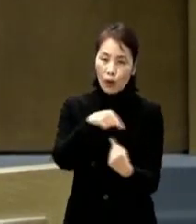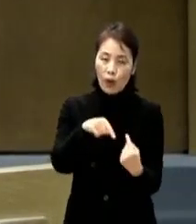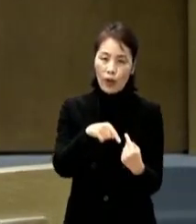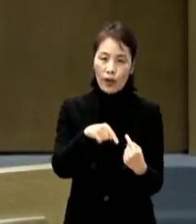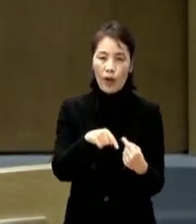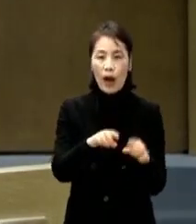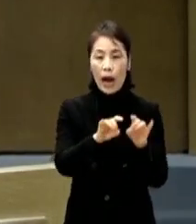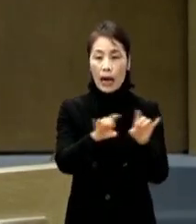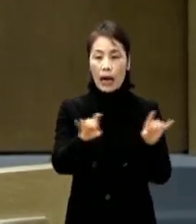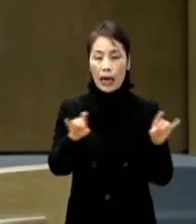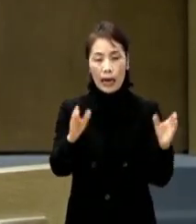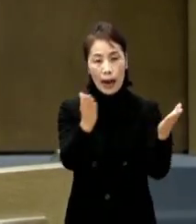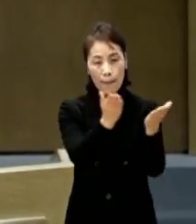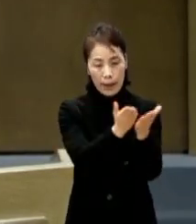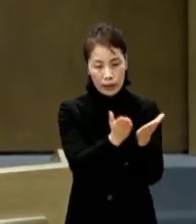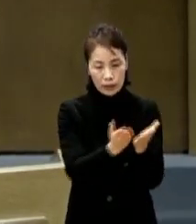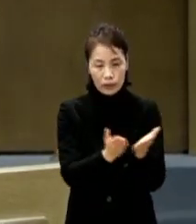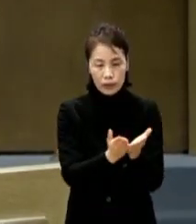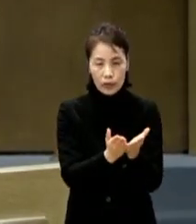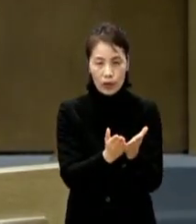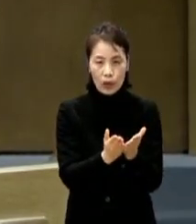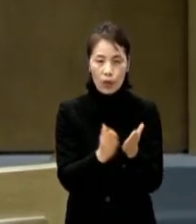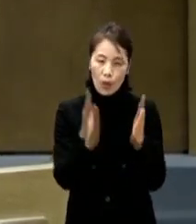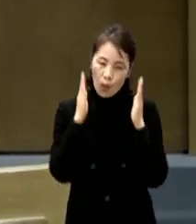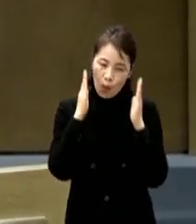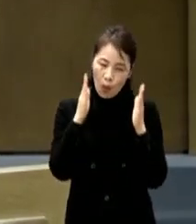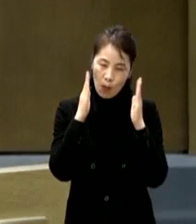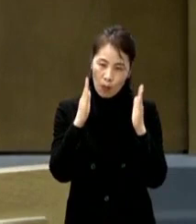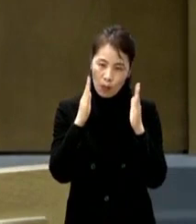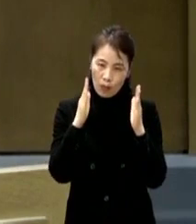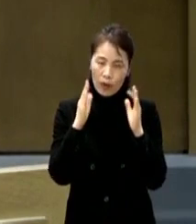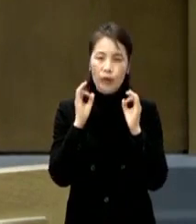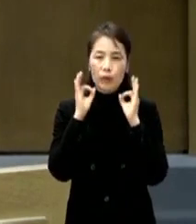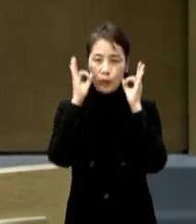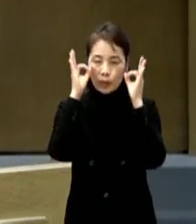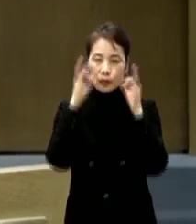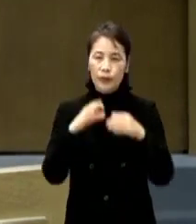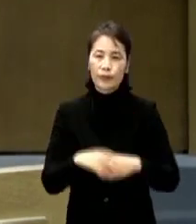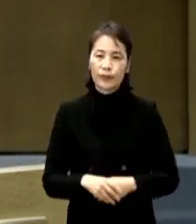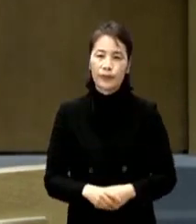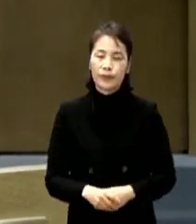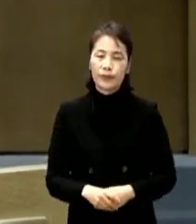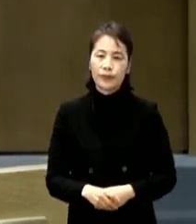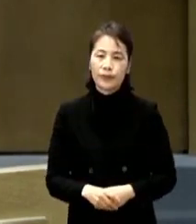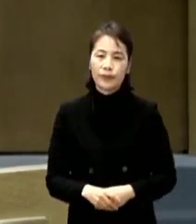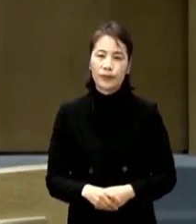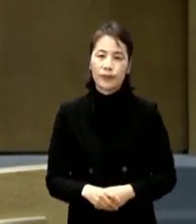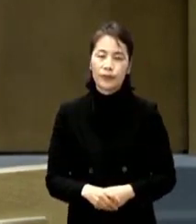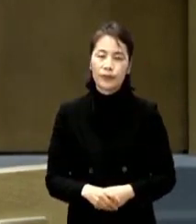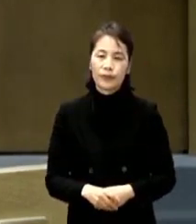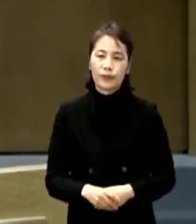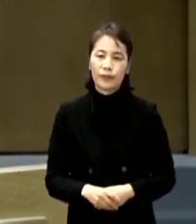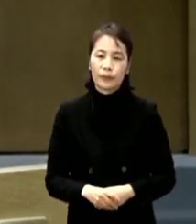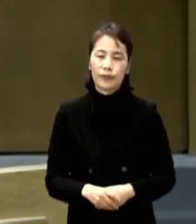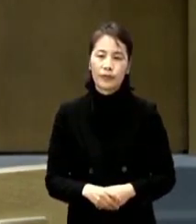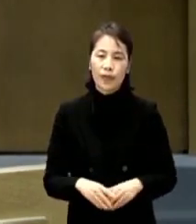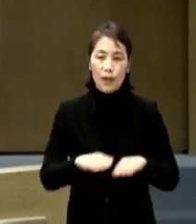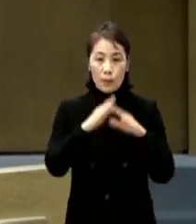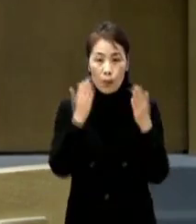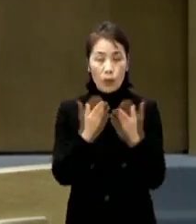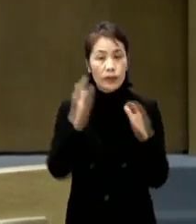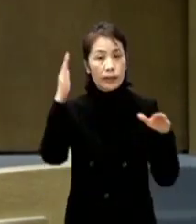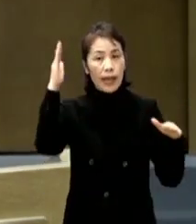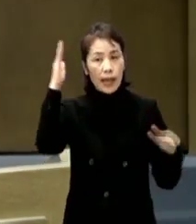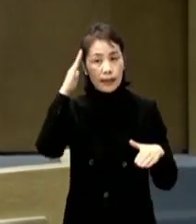개별화 맞춤형 수업이 가능하도록 힘써왔습니다. 지역교육협력 플랫폼을 구축해서 모든